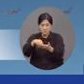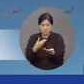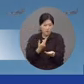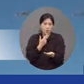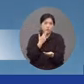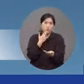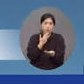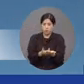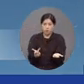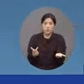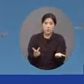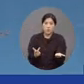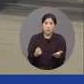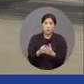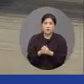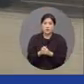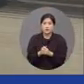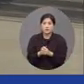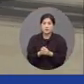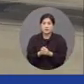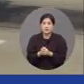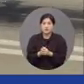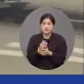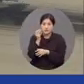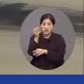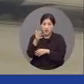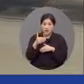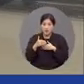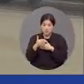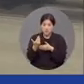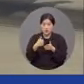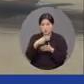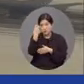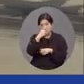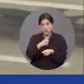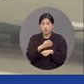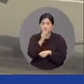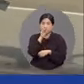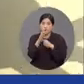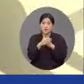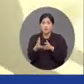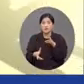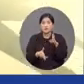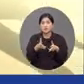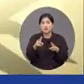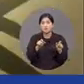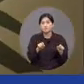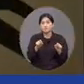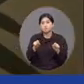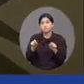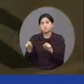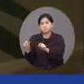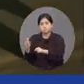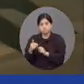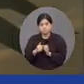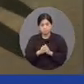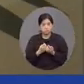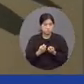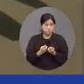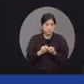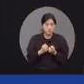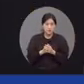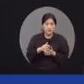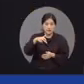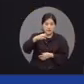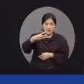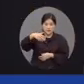된 것으로 확인됐습니다. 도입 절차를 진행하기 위한 조사 등을 할 수 없어 사업이 지연될 수밖에 없습니다.